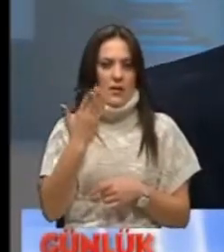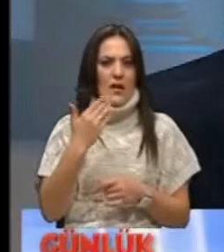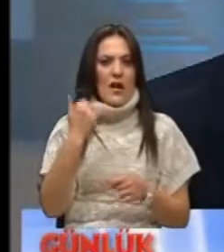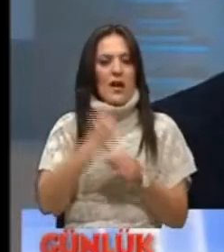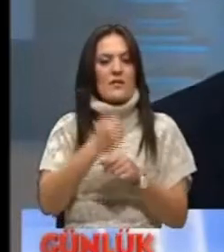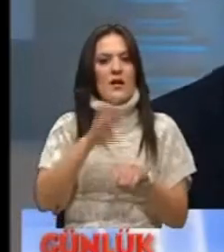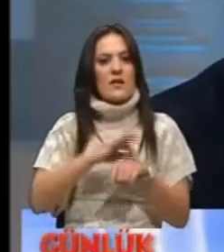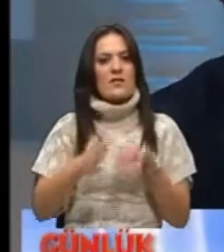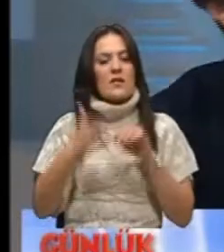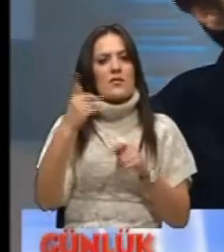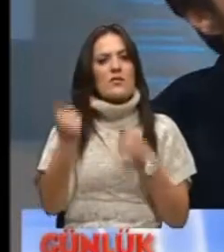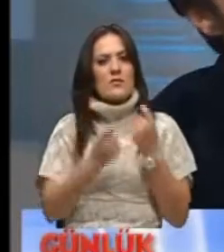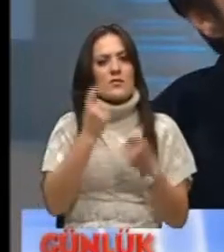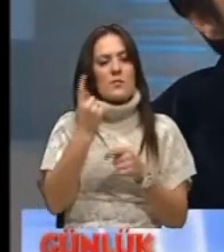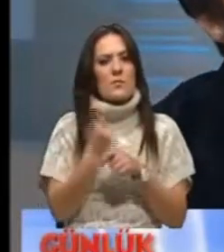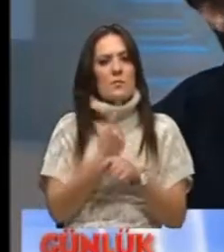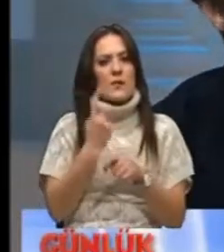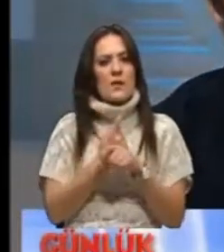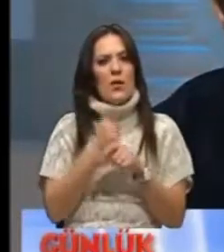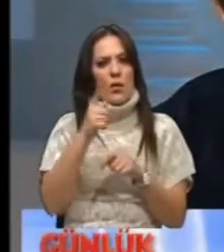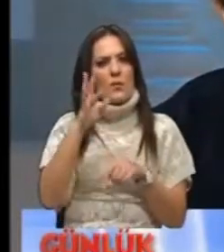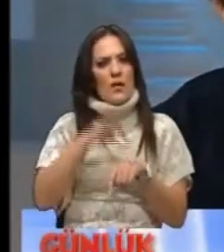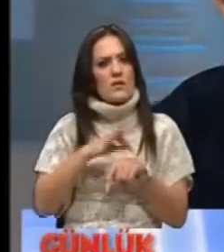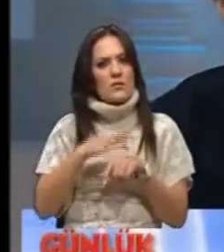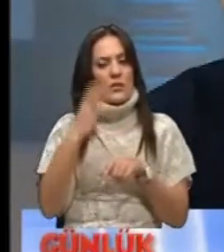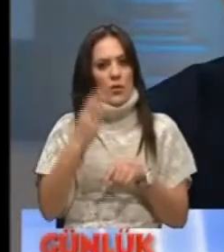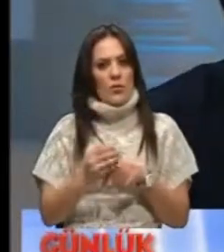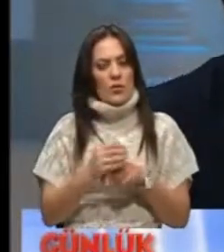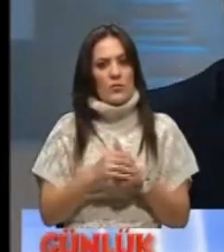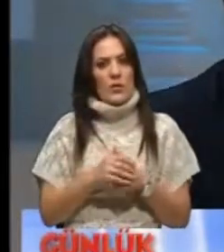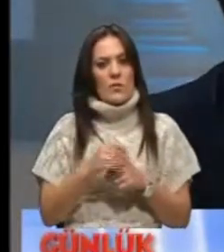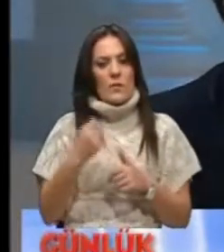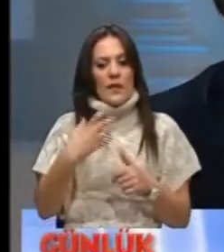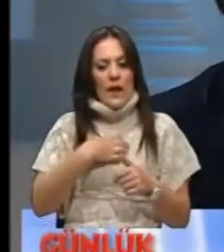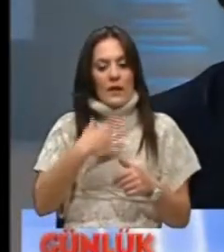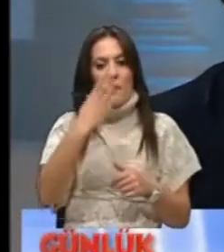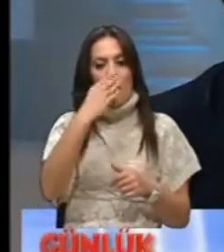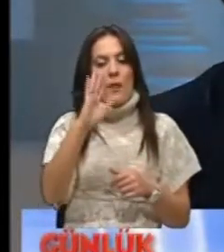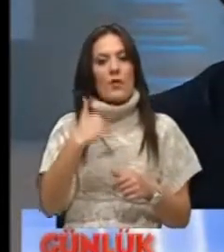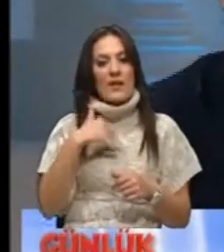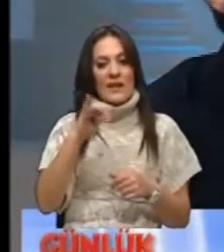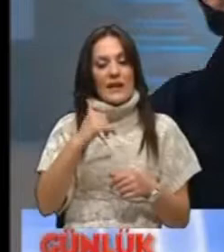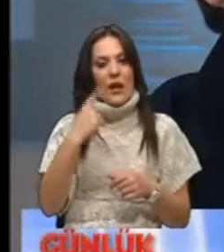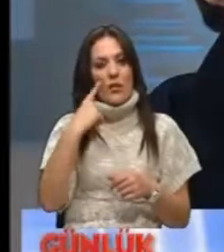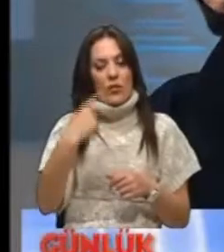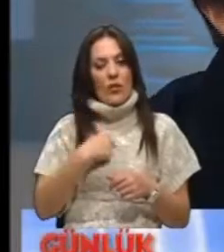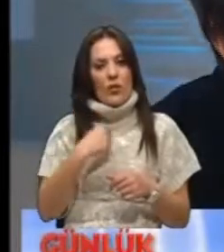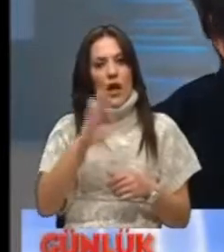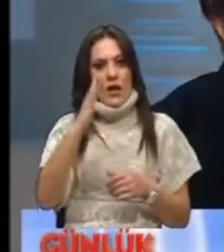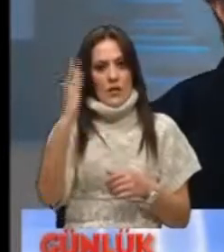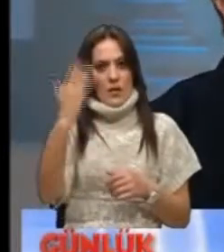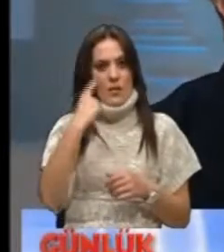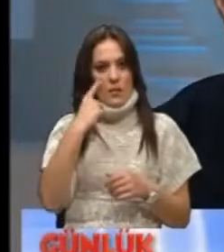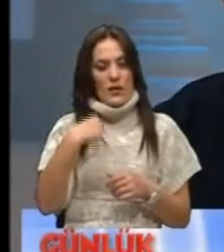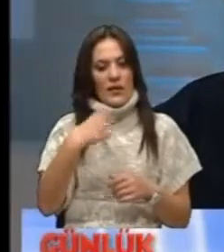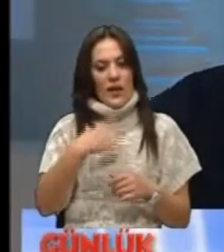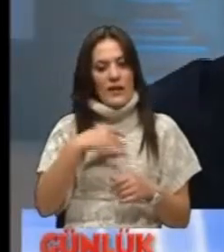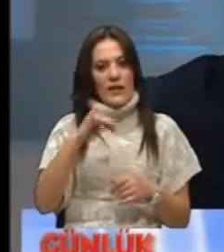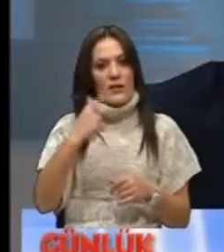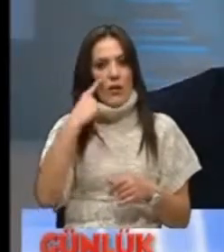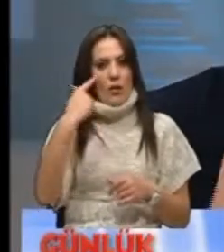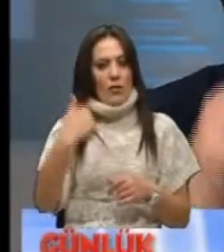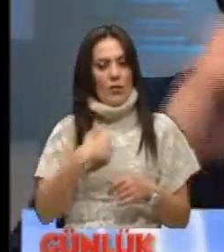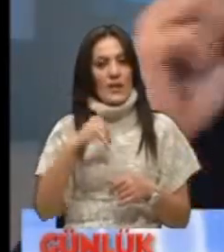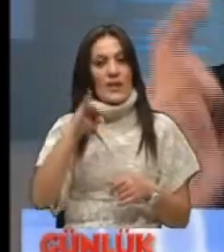Gazi Hastanesi'nde çalışırken bir öyle bir hastamız olmuştu. Beğenmiyor, kendisini kilolu görüyor hala. Evet. Aynaya bakıyor ve kendisini kilolu